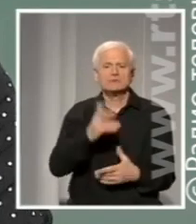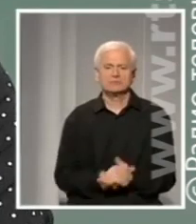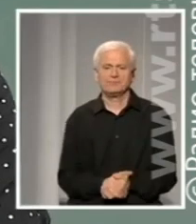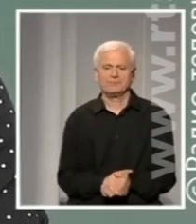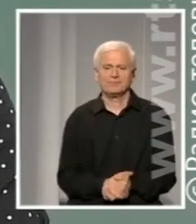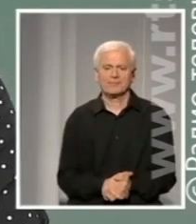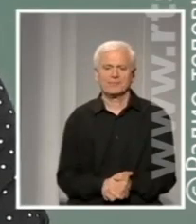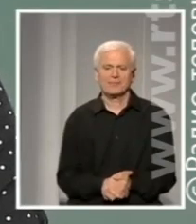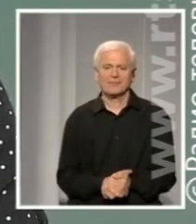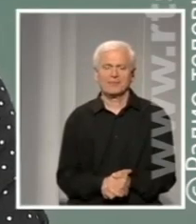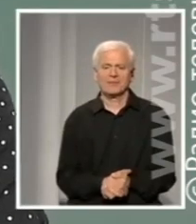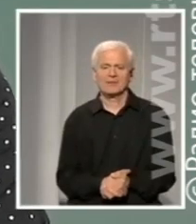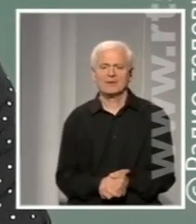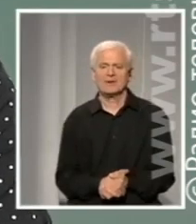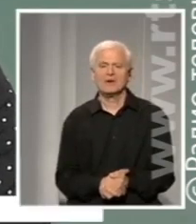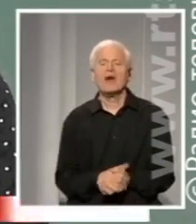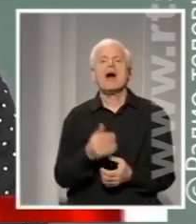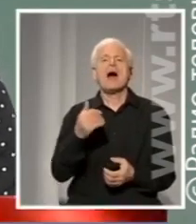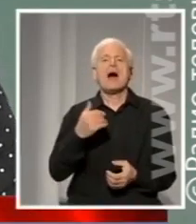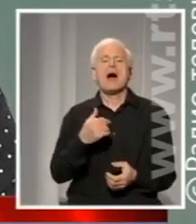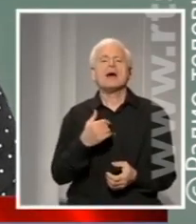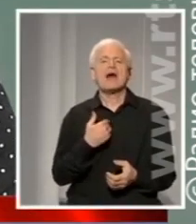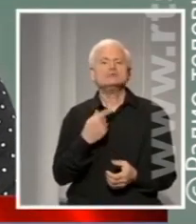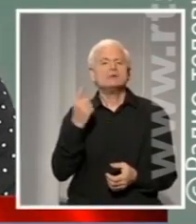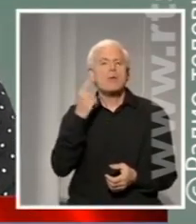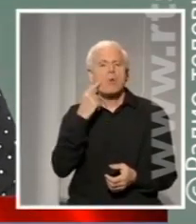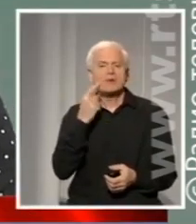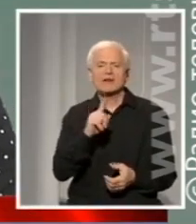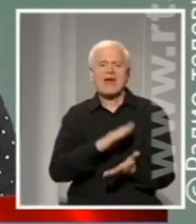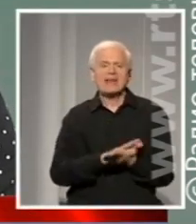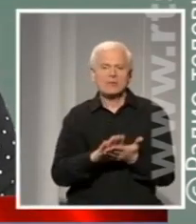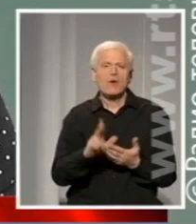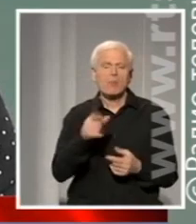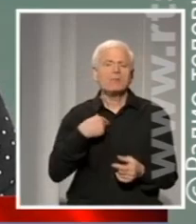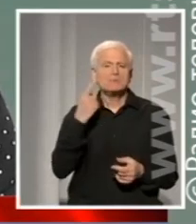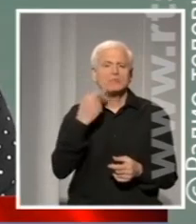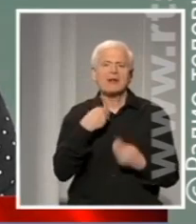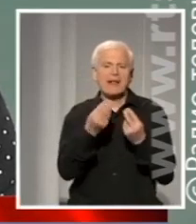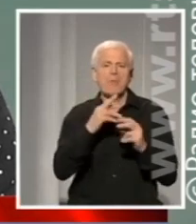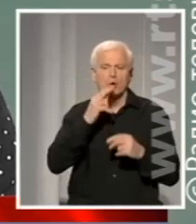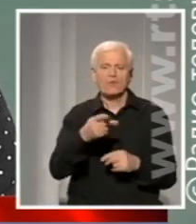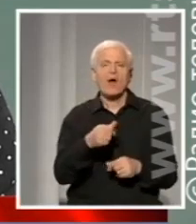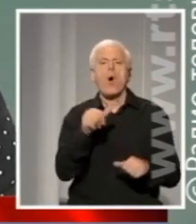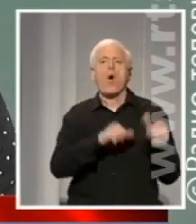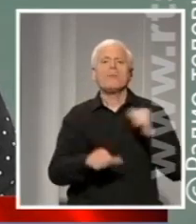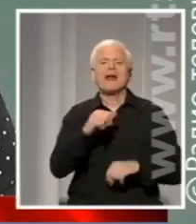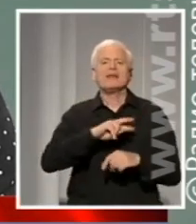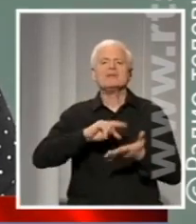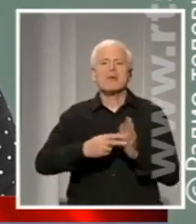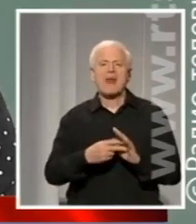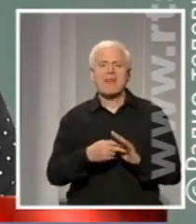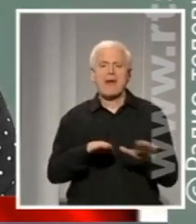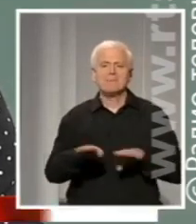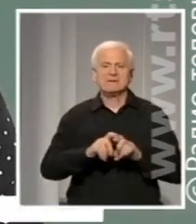tako jednostavno da vam odgovorim na to pitanje. Potrudit ću se da dam odgovor, ali malo šire. Operativni plan Ministarstva prosvete